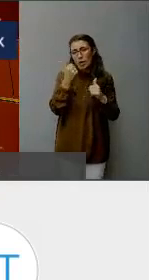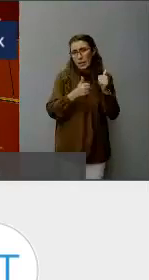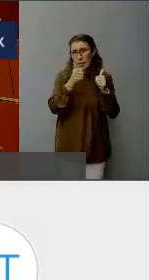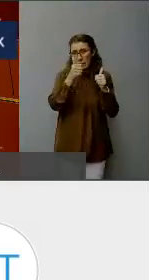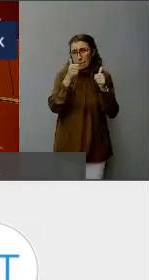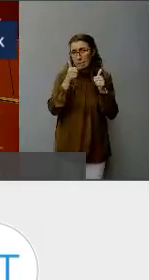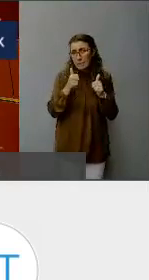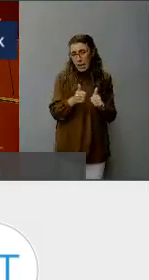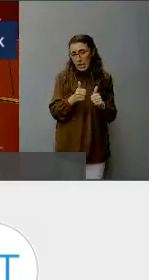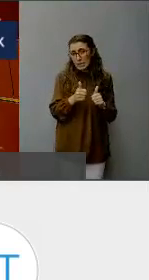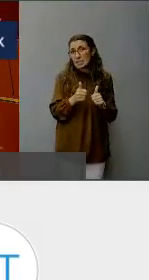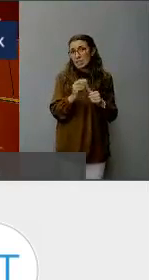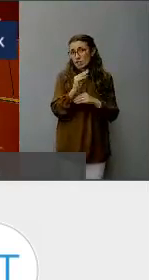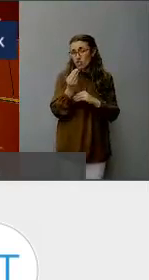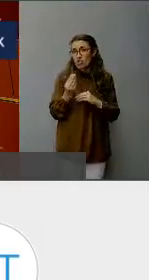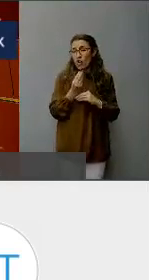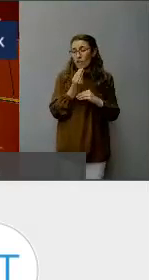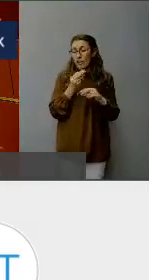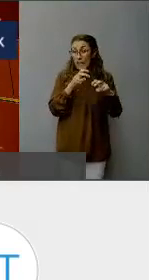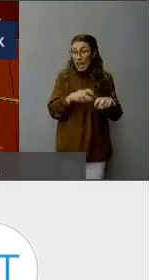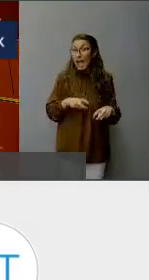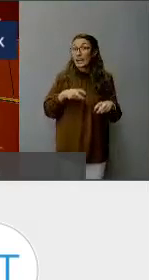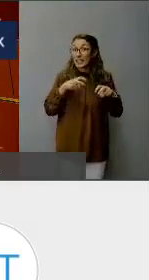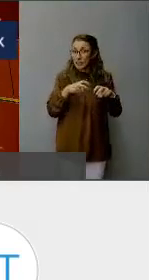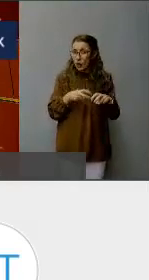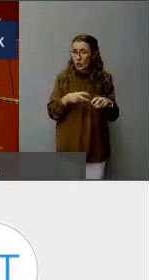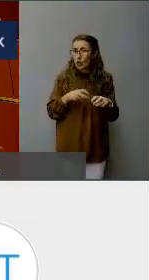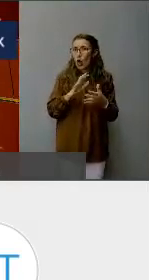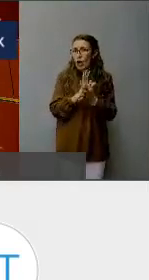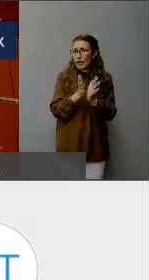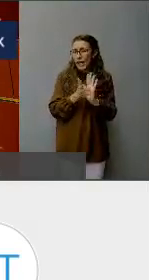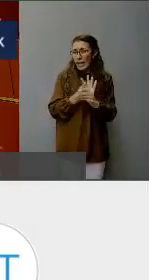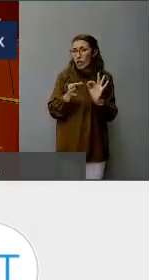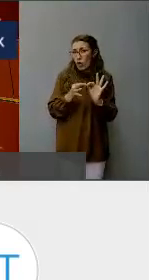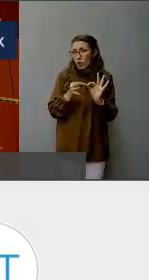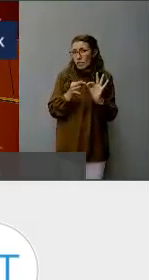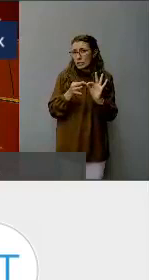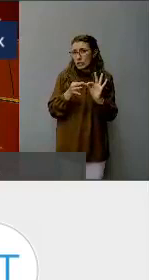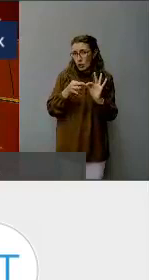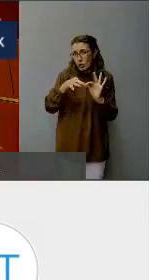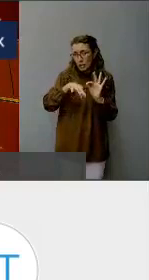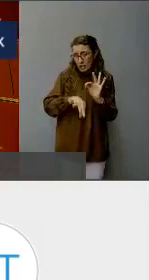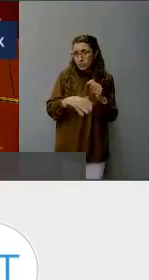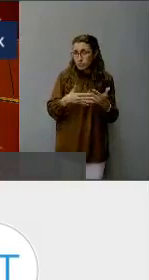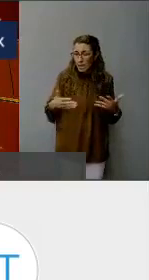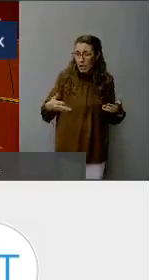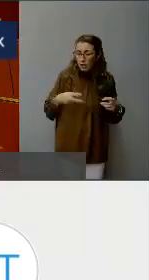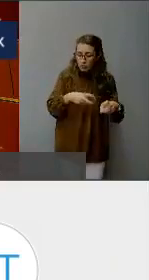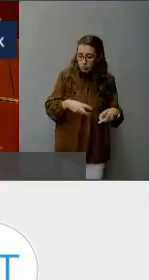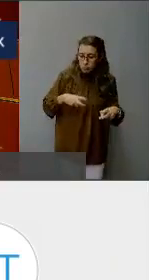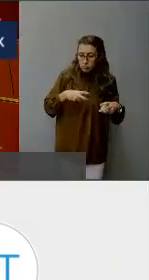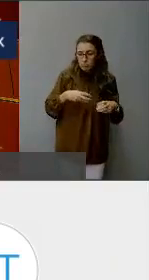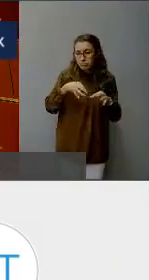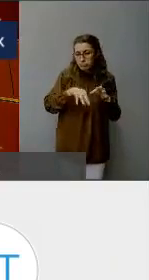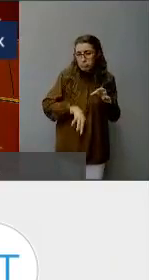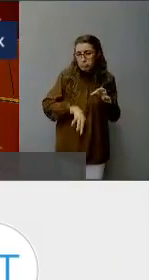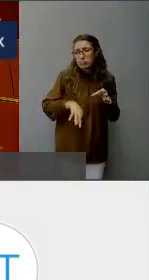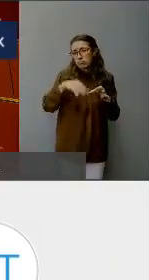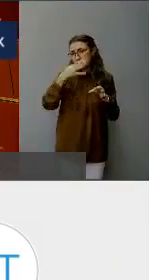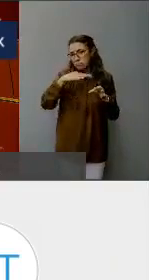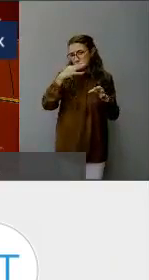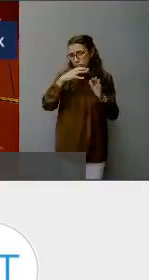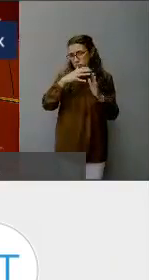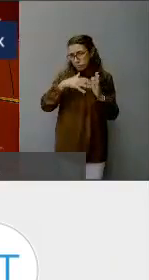dei giovani agricoltori che si obbligano con una convenzione particolare a fare agricoltura ancora un piano di culture dicendo che cosa fa ma che cosa non fanno